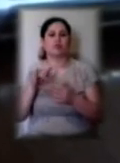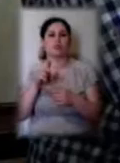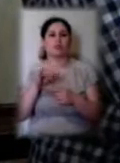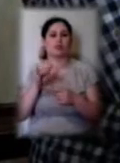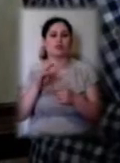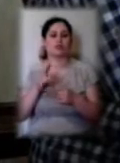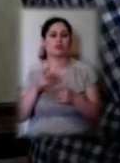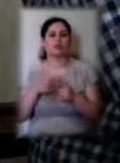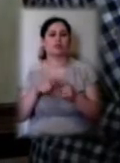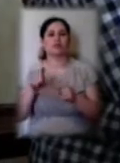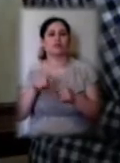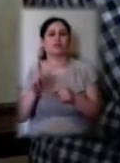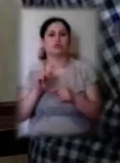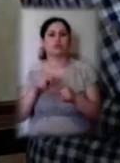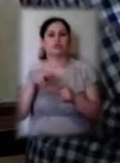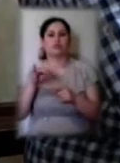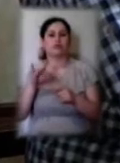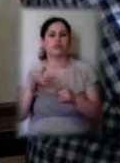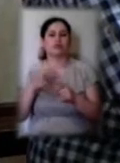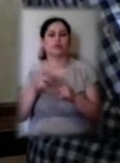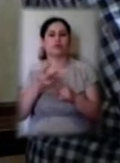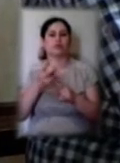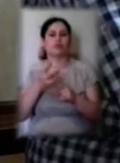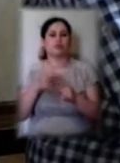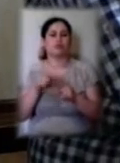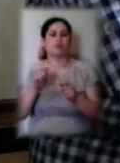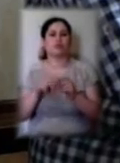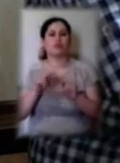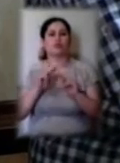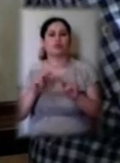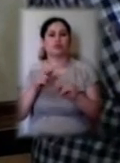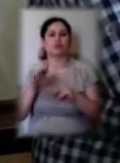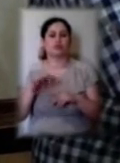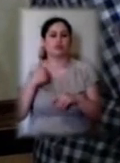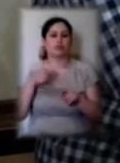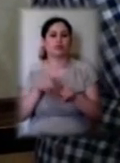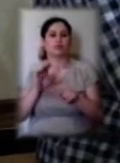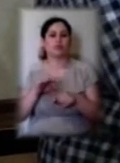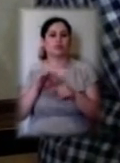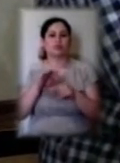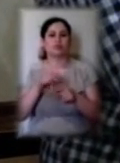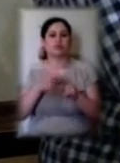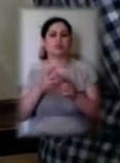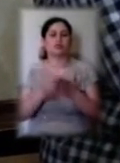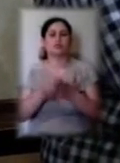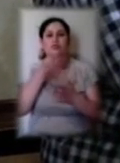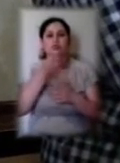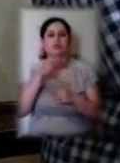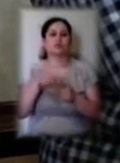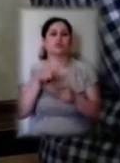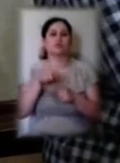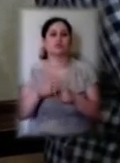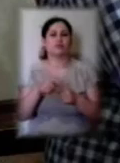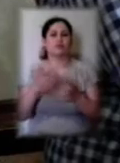Щодо твору, то його повинен перевірити вчитель, і тоді я теж можу занести свої відповіді сюди, зберегти їх,